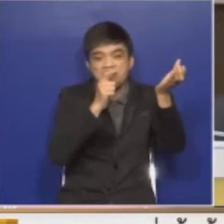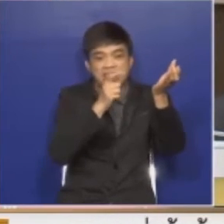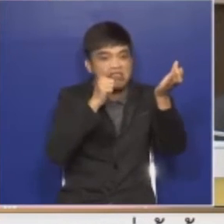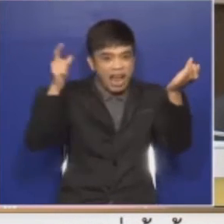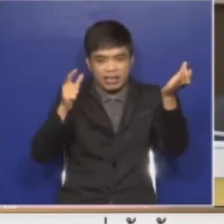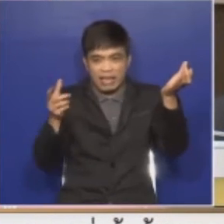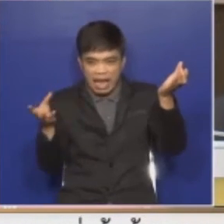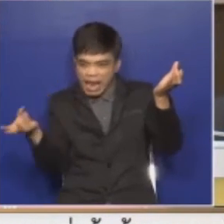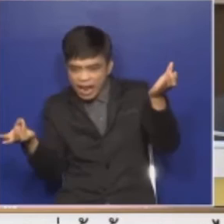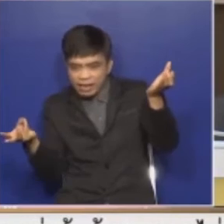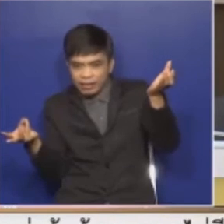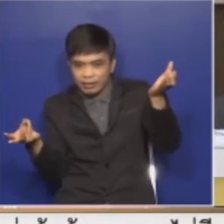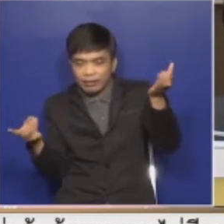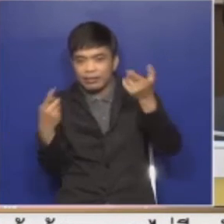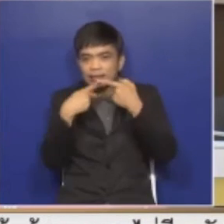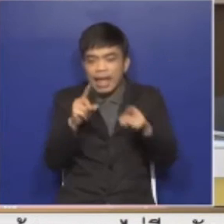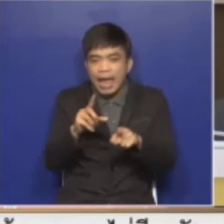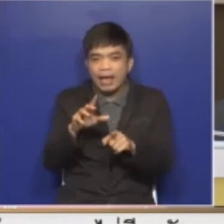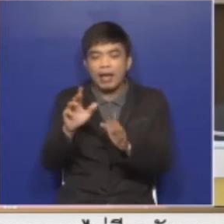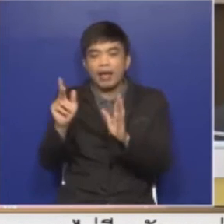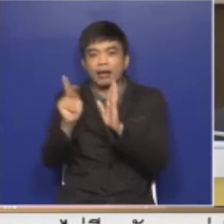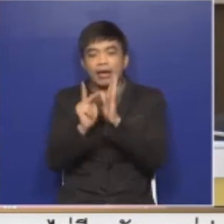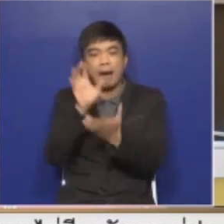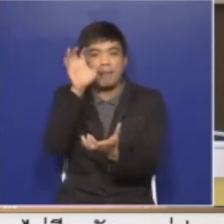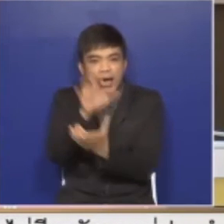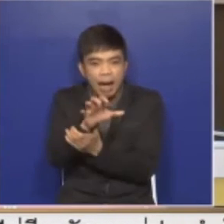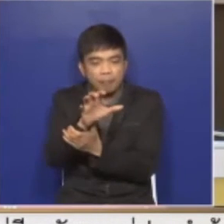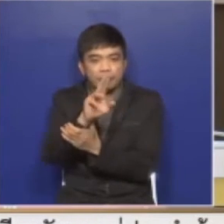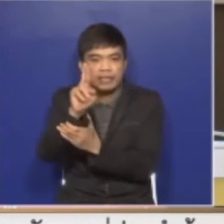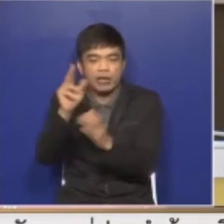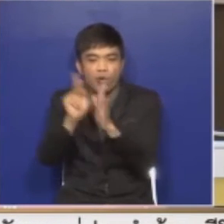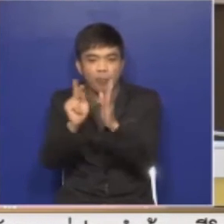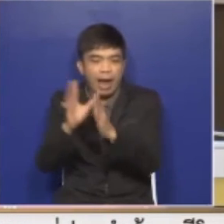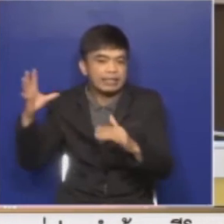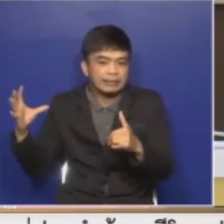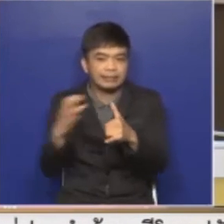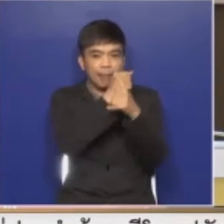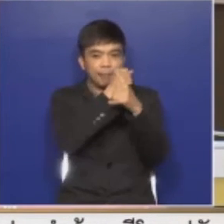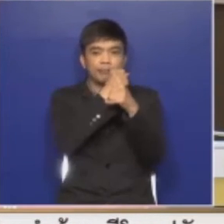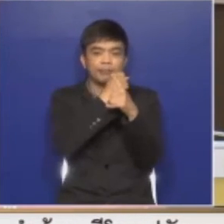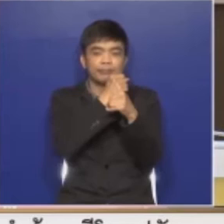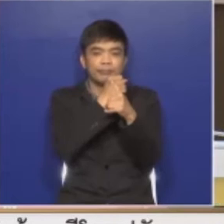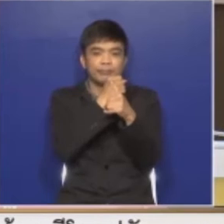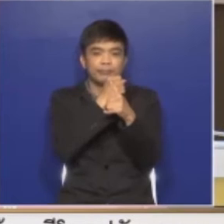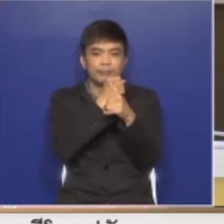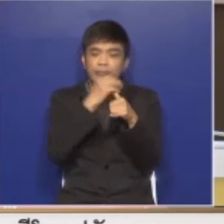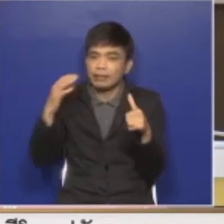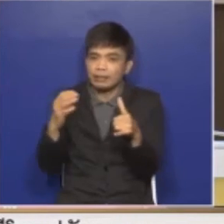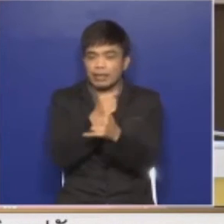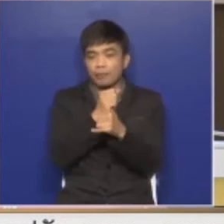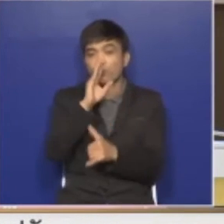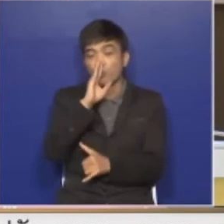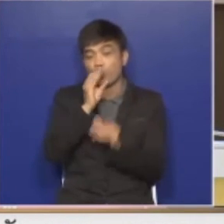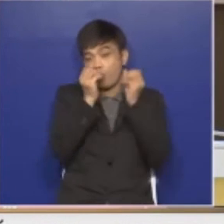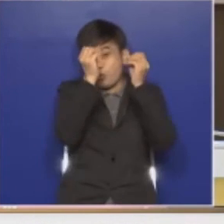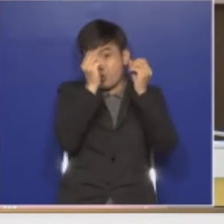ศึกษาโดยใช้หมายจับฮะซึ่งหมายเรียบปกติแล้วเนี่ยถ้าว่าไปแล้วนี่ใครที่เป็นอาจารย์ฝ่าย